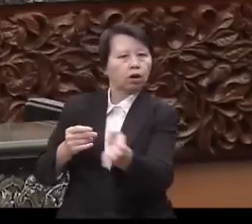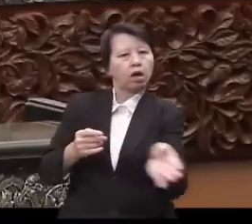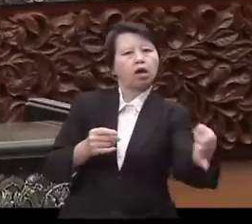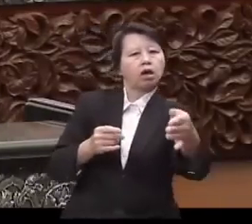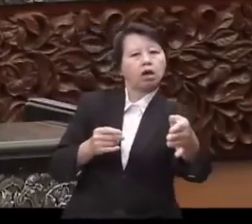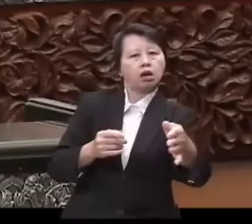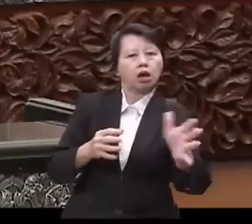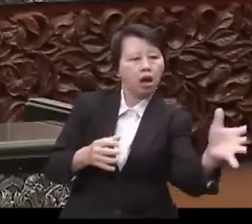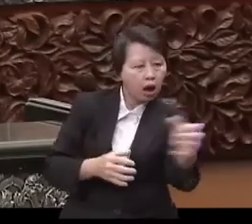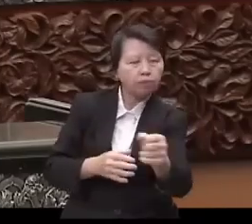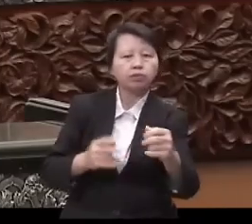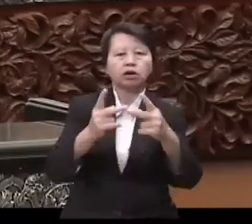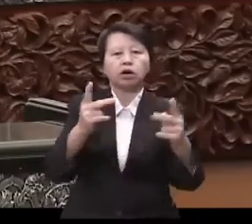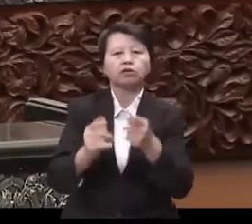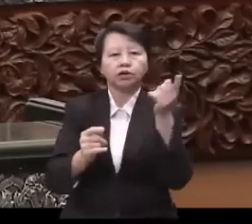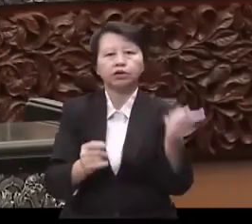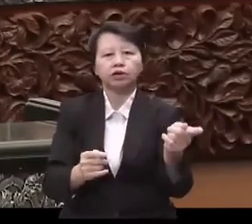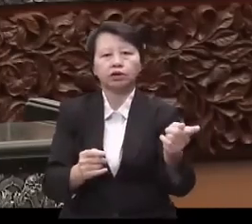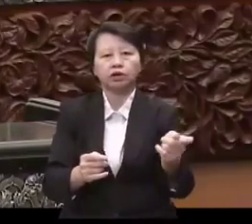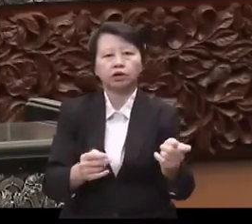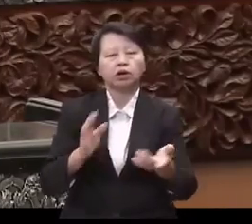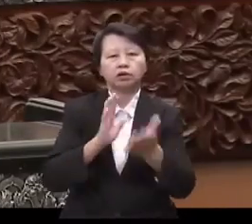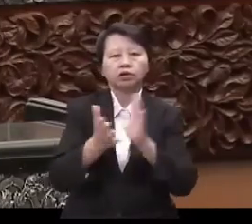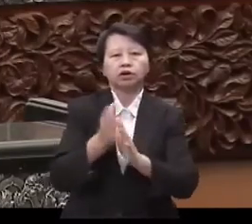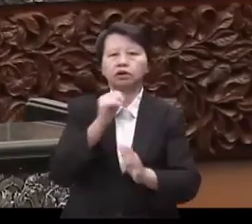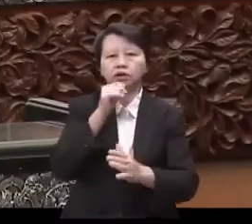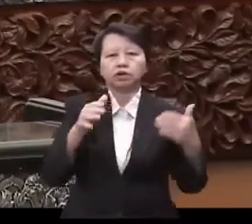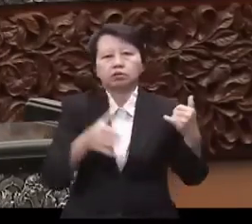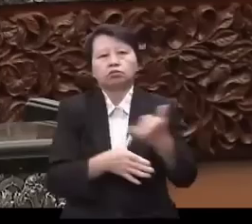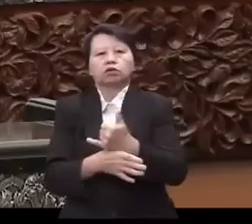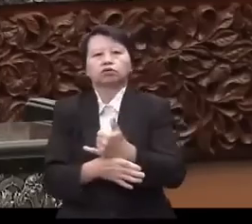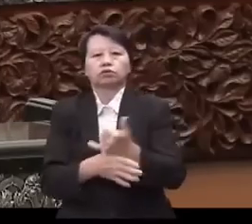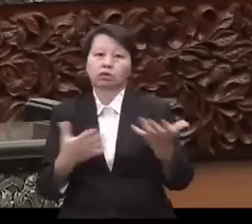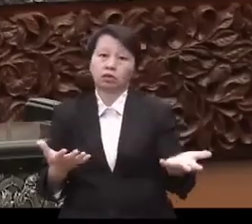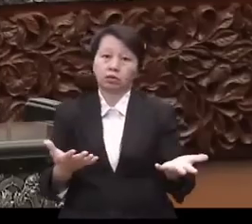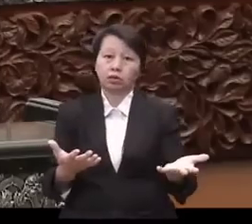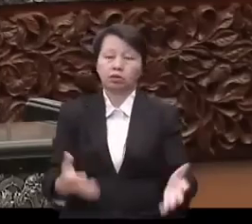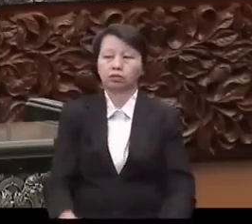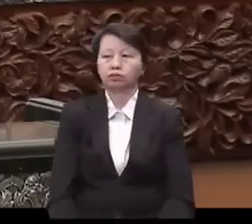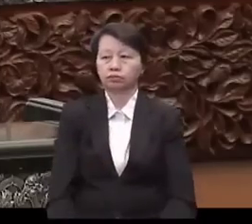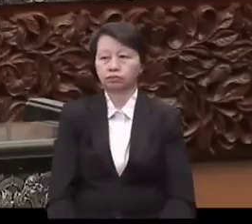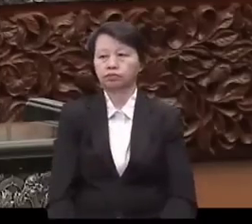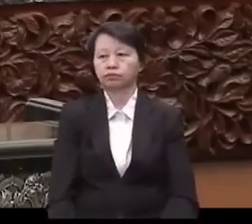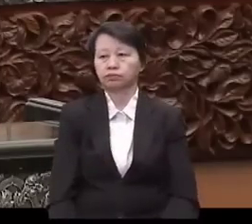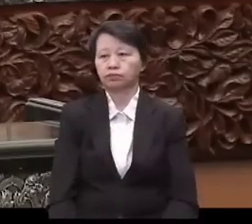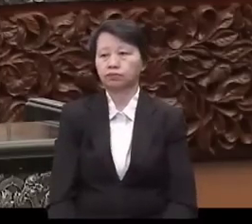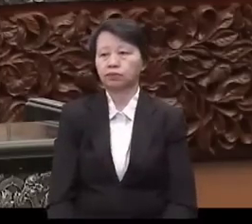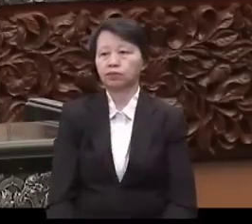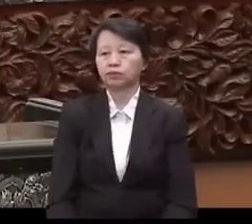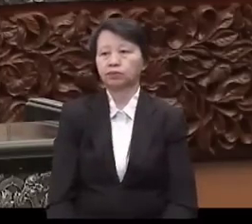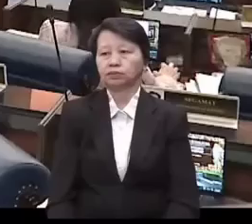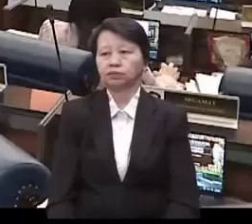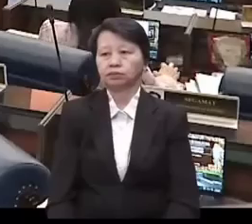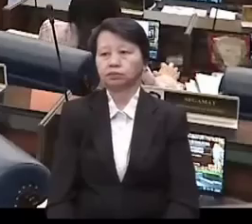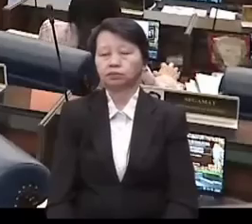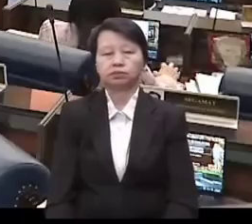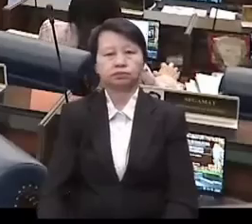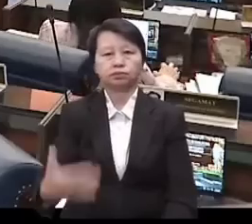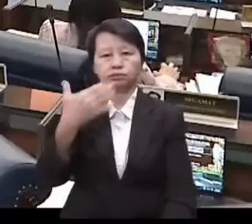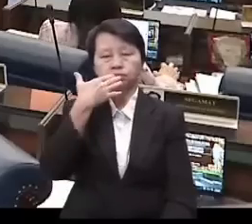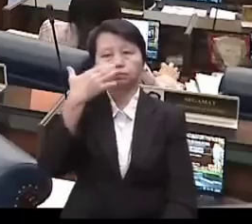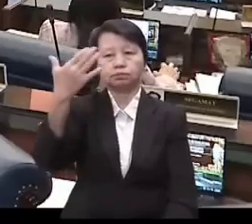supaya kita tak, sempadan kita tidak dicerobohi. Terima kasih. Terima kasih. Ya. Terima